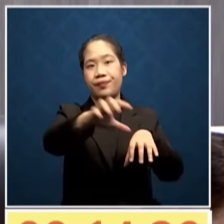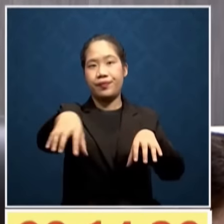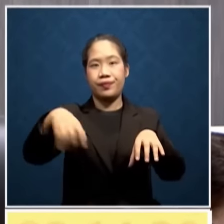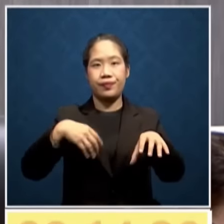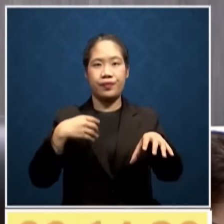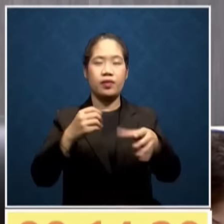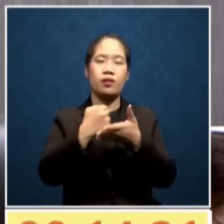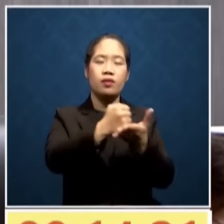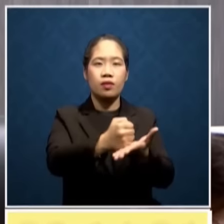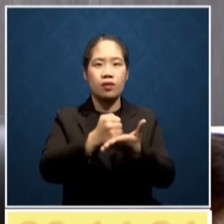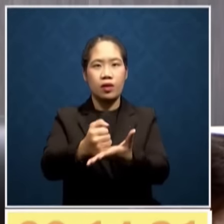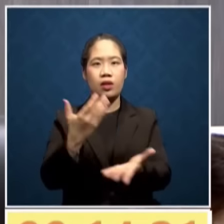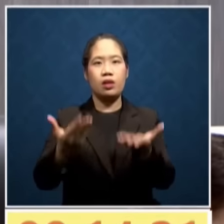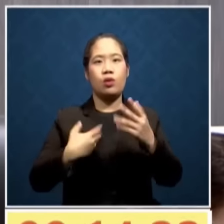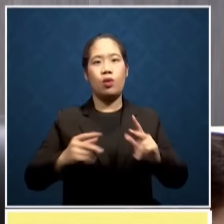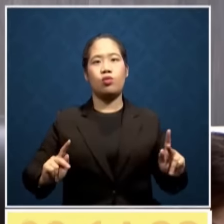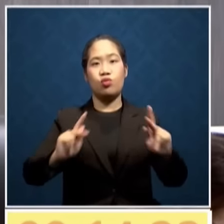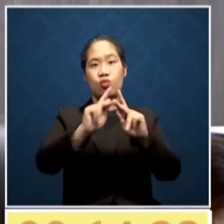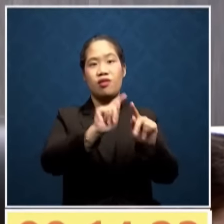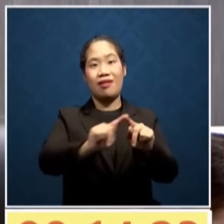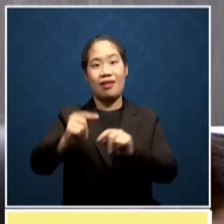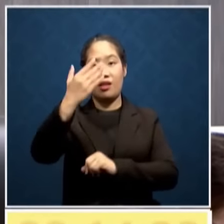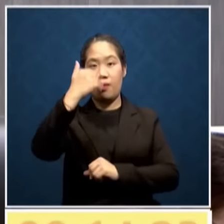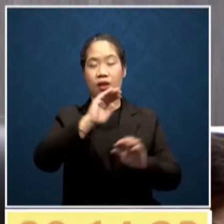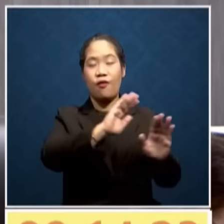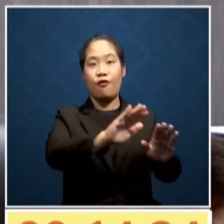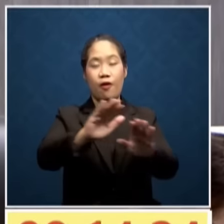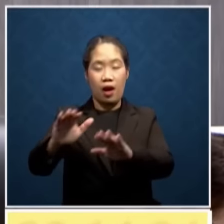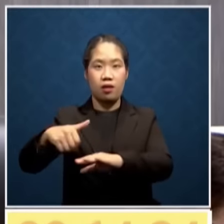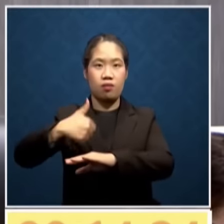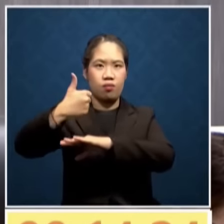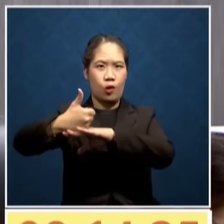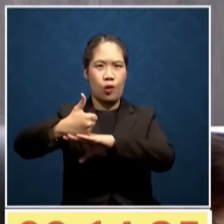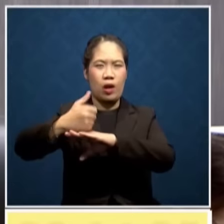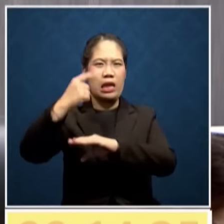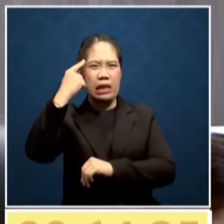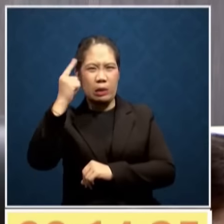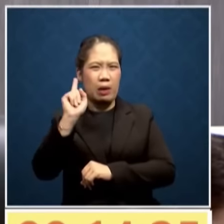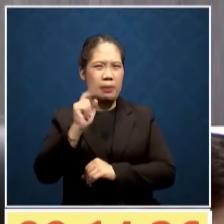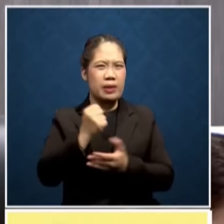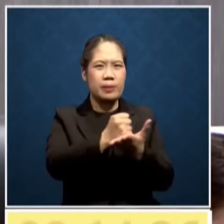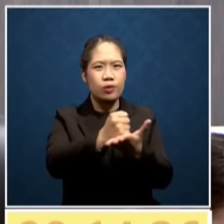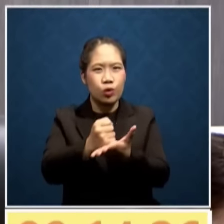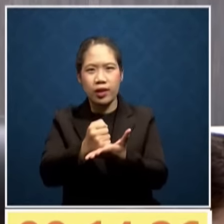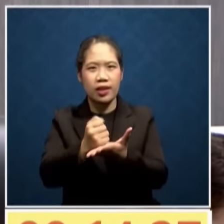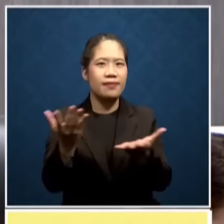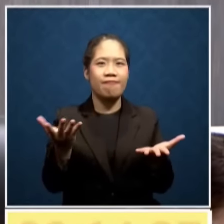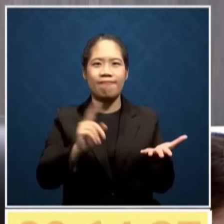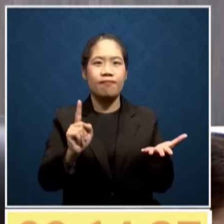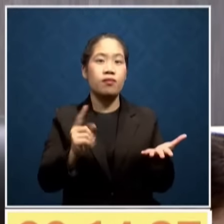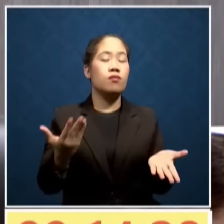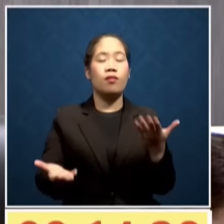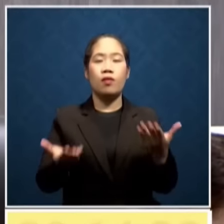งานโดยว่ายิ่งหลายๆกระทรวงซึ่งก็ฝากท่านรัฐมนตรีนะคะว่าท่านจะไปบูรณาการอย่างไรก็ตามนะ